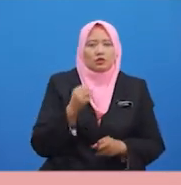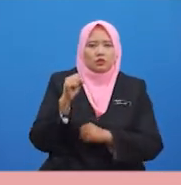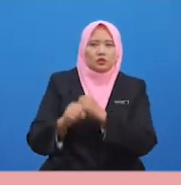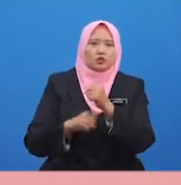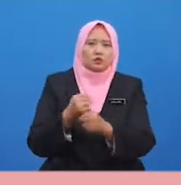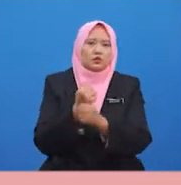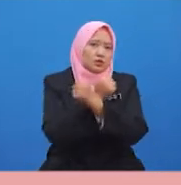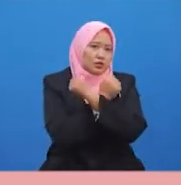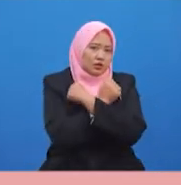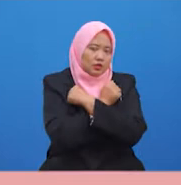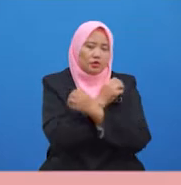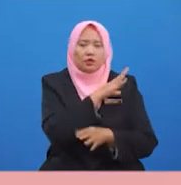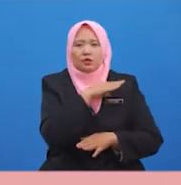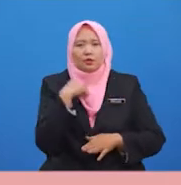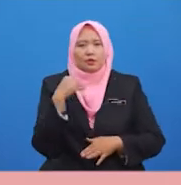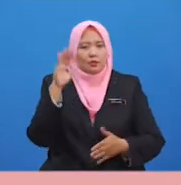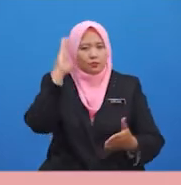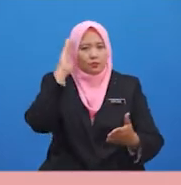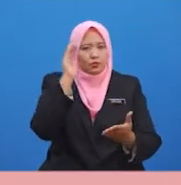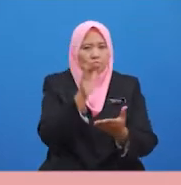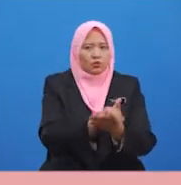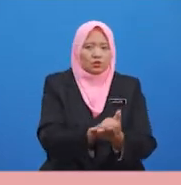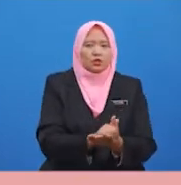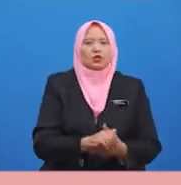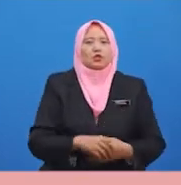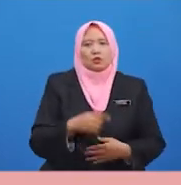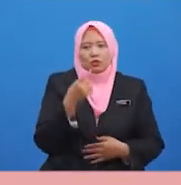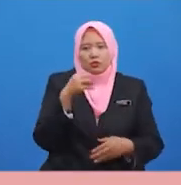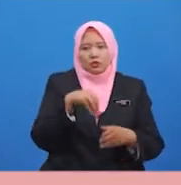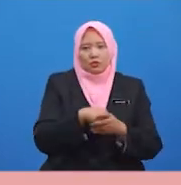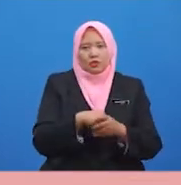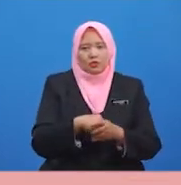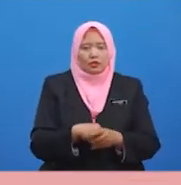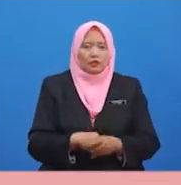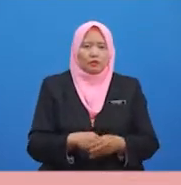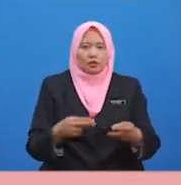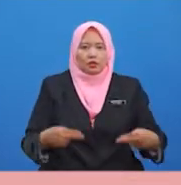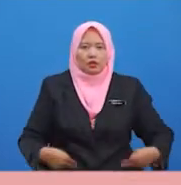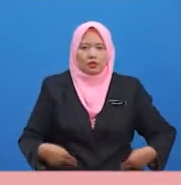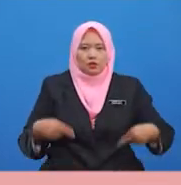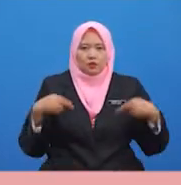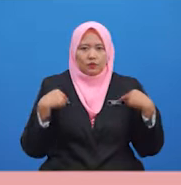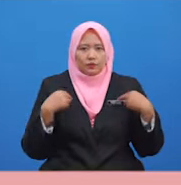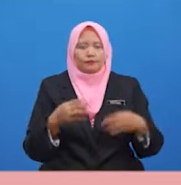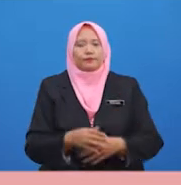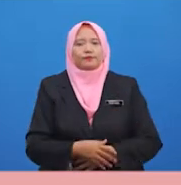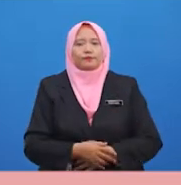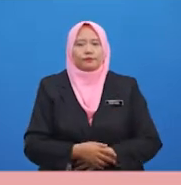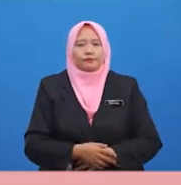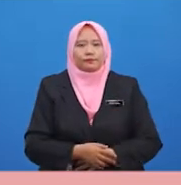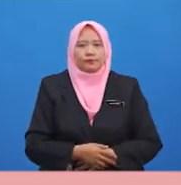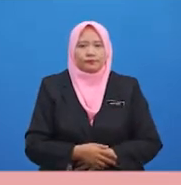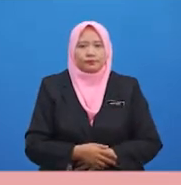saling sayang-menyayangi dan percaya-mempercayai dalam kehidupan. Nilai sivik